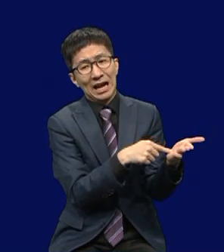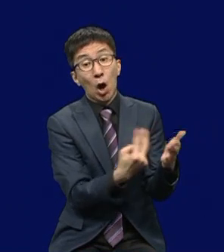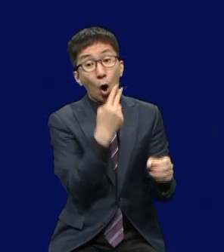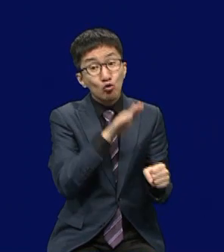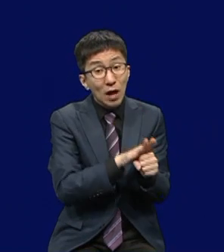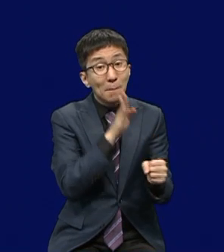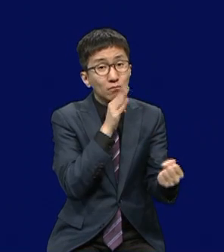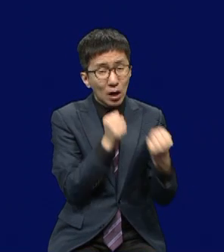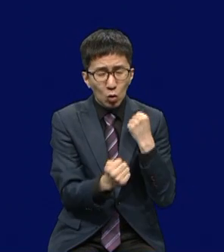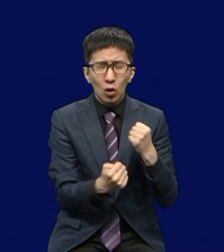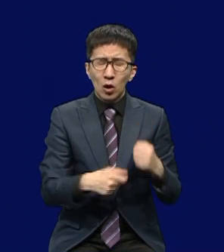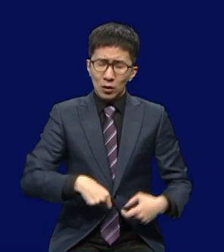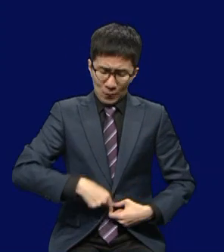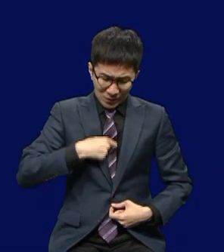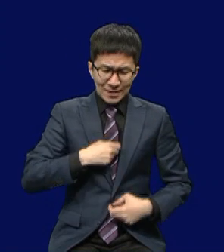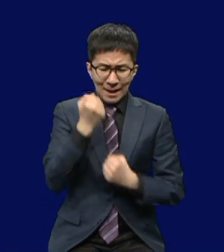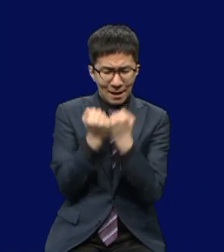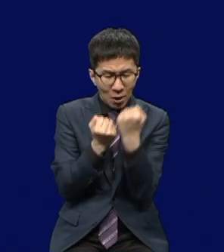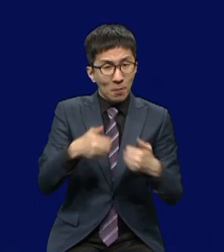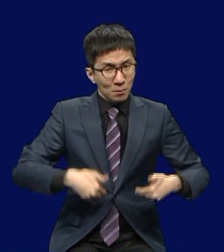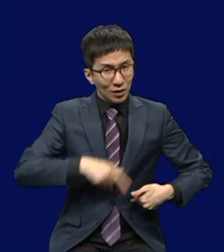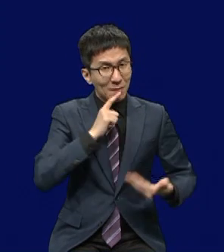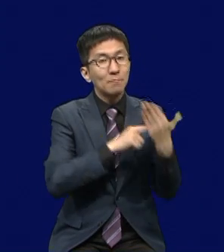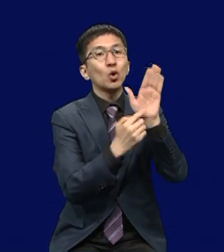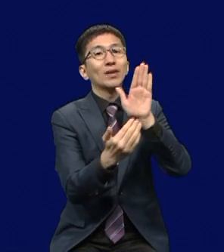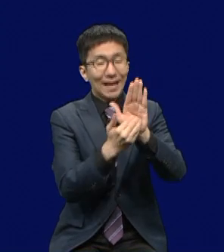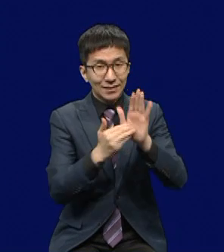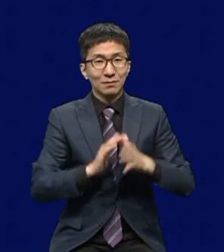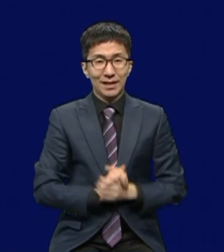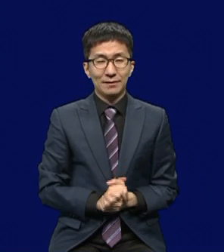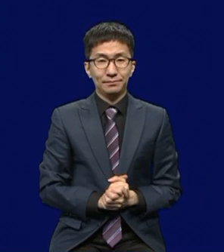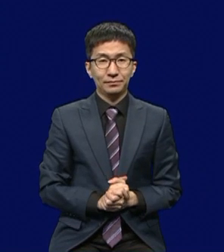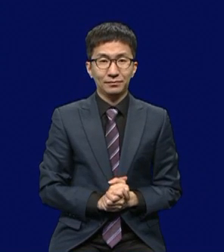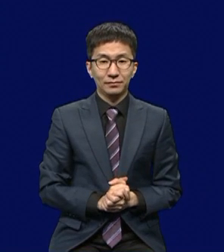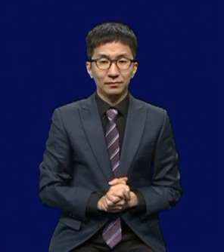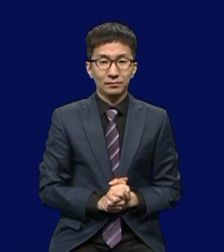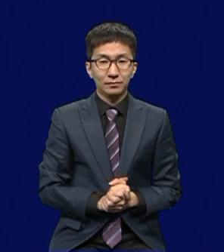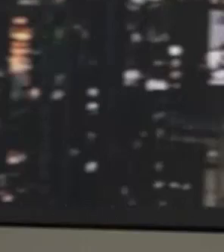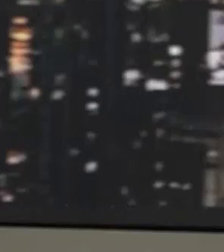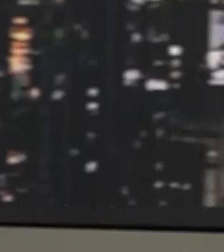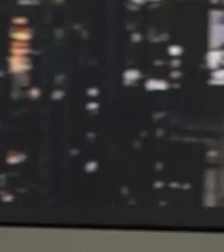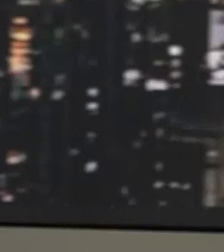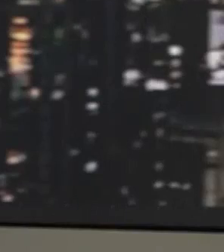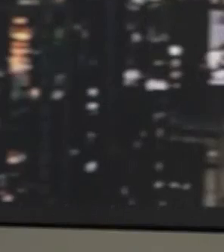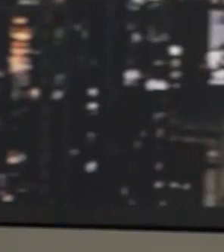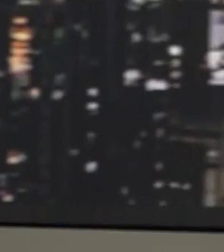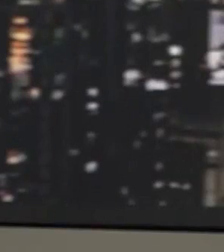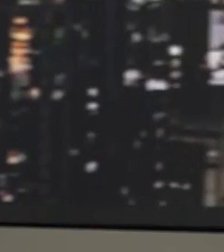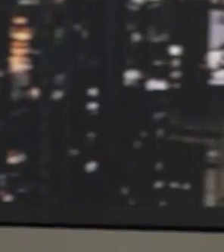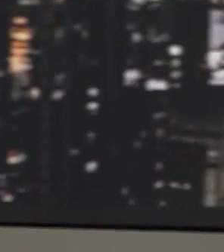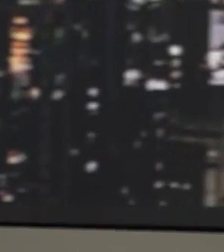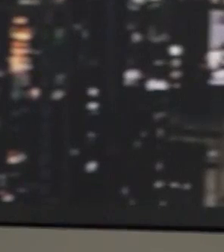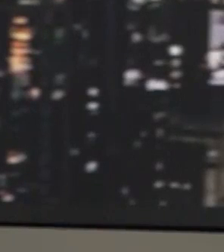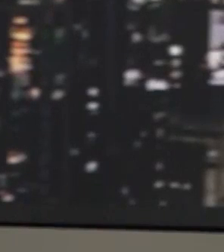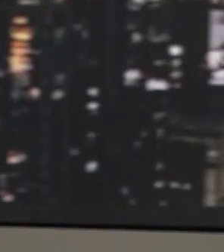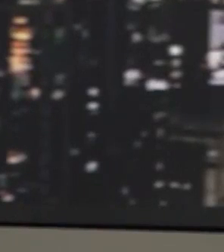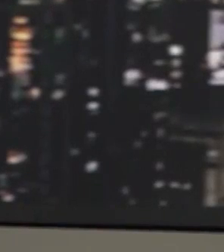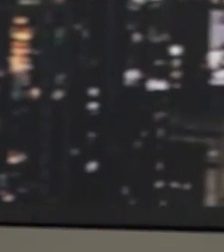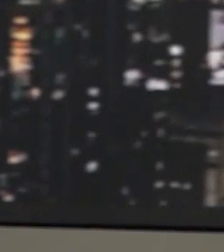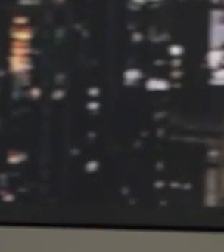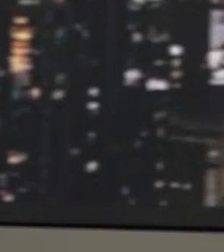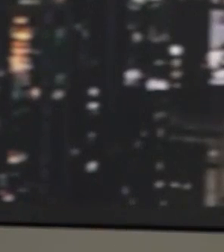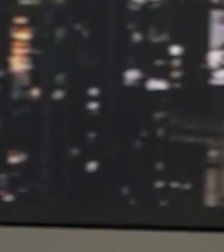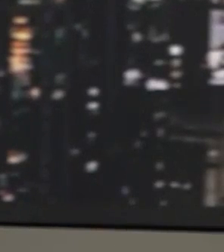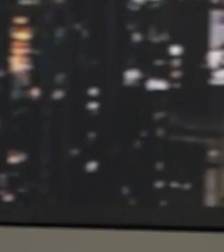억울해도 성실히 해명하라고 충고했습니다. SBS 강청원입니다. 네, 안녕하십니까. 김현우입니다. 더 많은 뉴스와